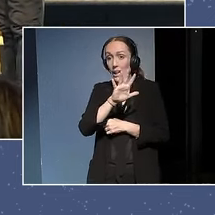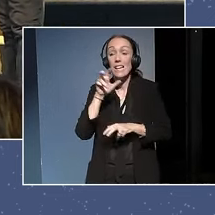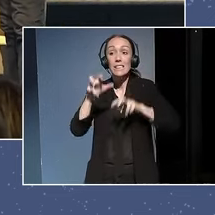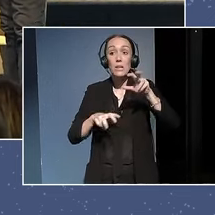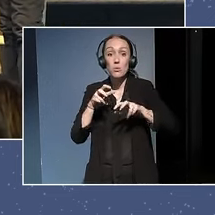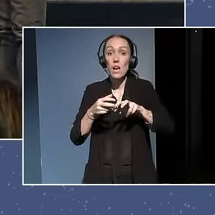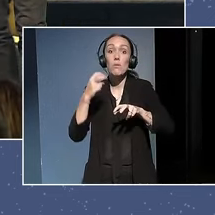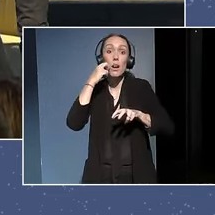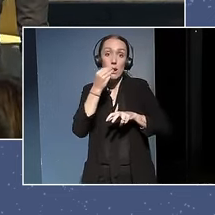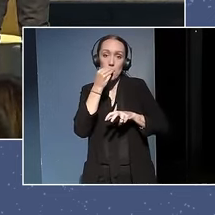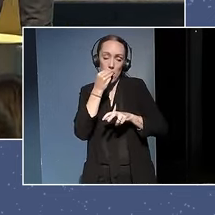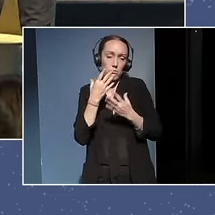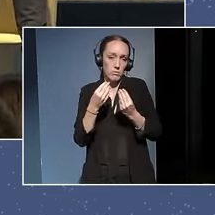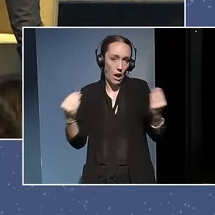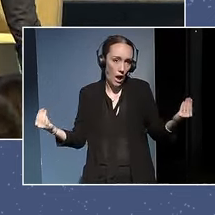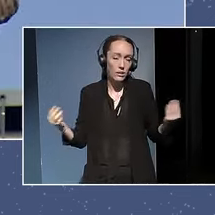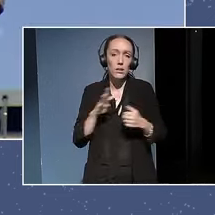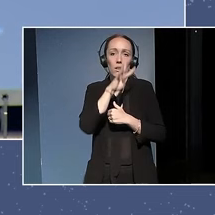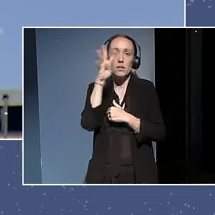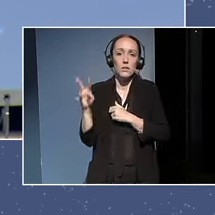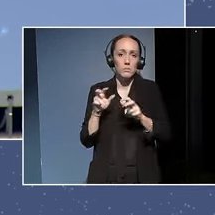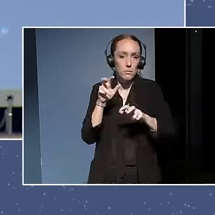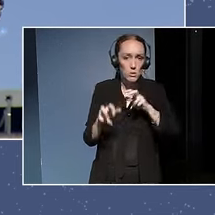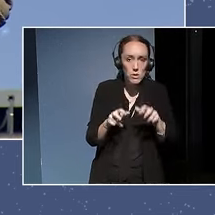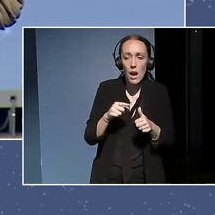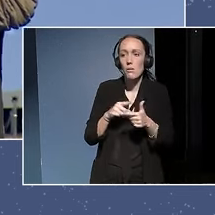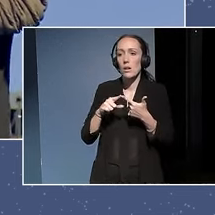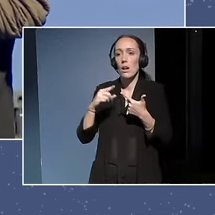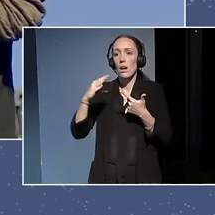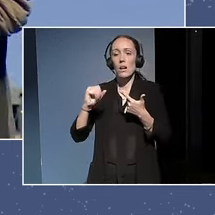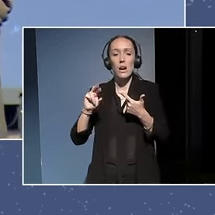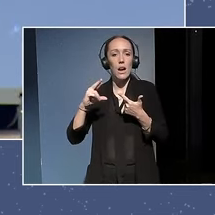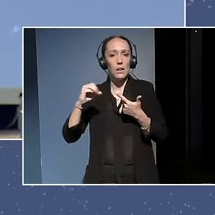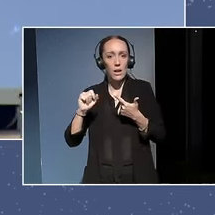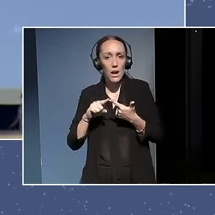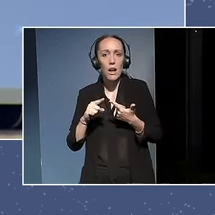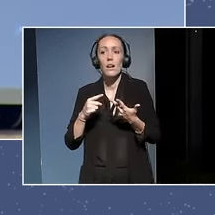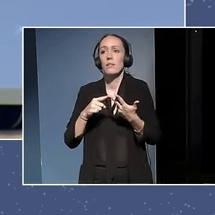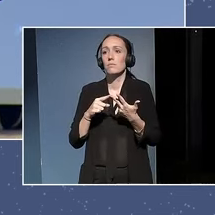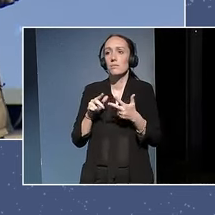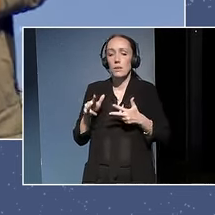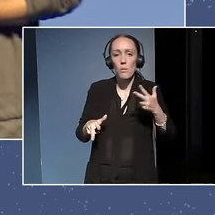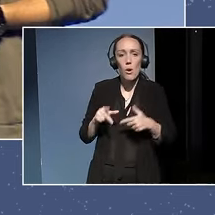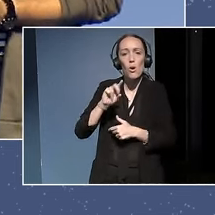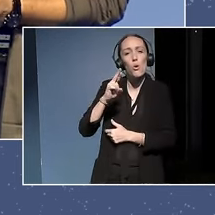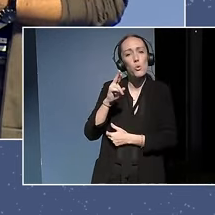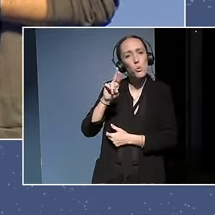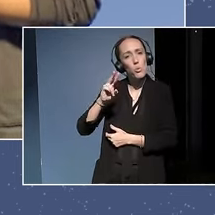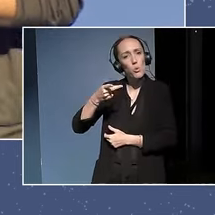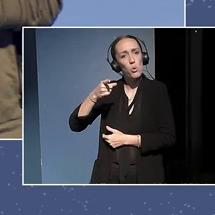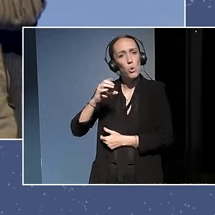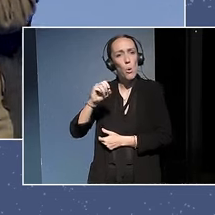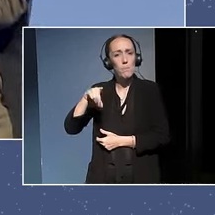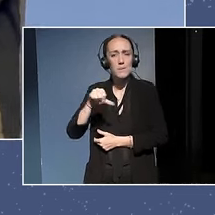importante c'erano gli spinosauri carcarodontosauro deltadromeus i rugops quindi tanti